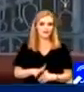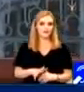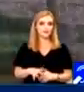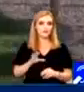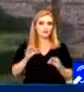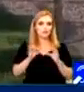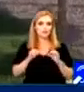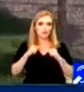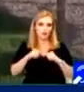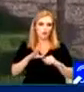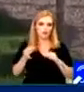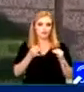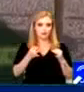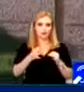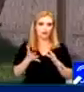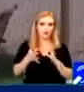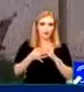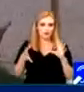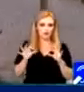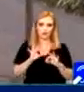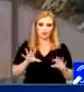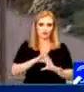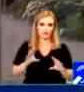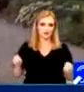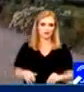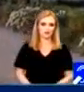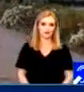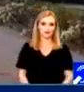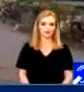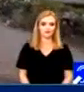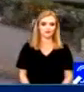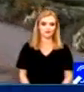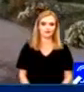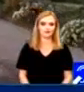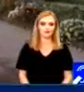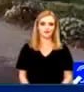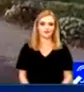conflictelor din Siria și Ucraina sau pe cea legată de conducta de gaz Nord Stream 2.